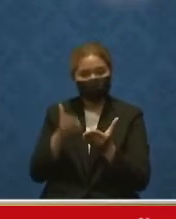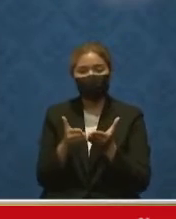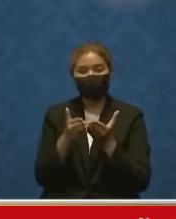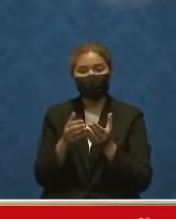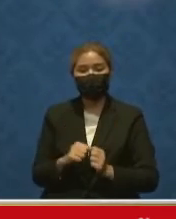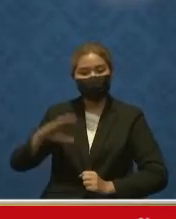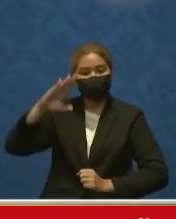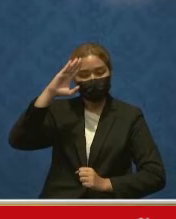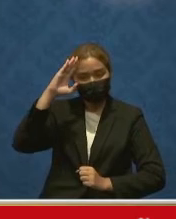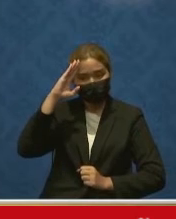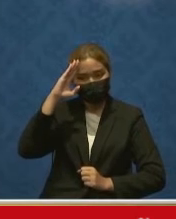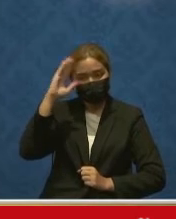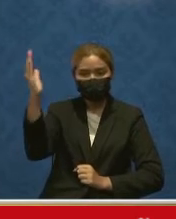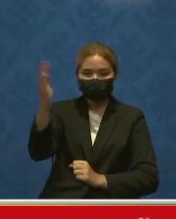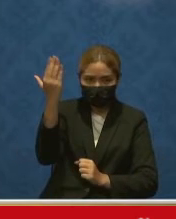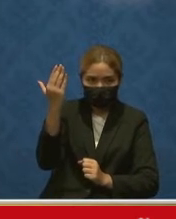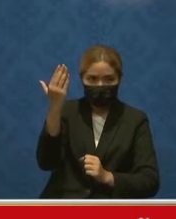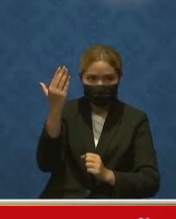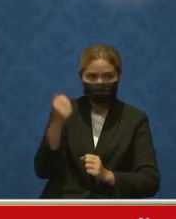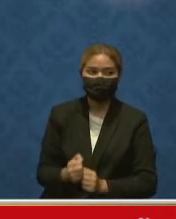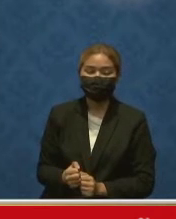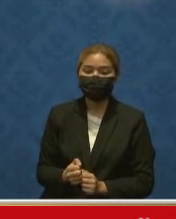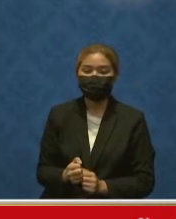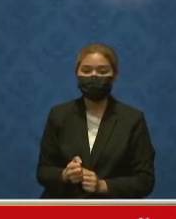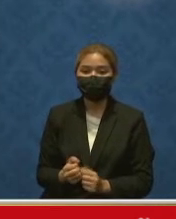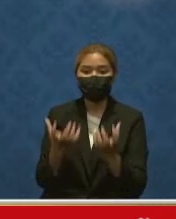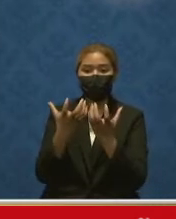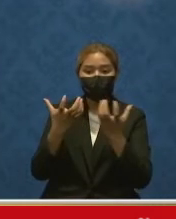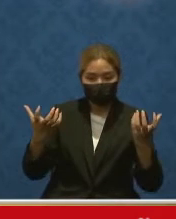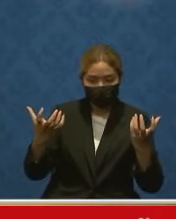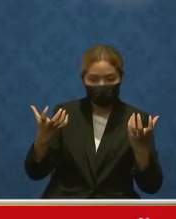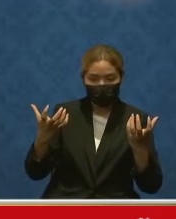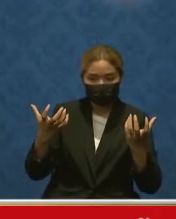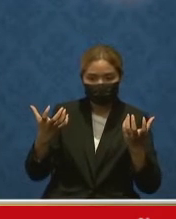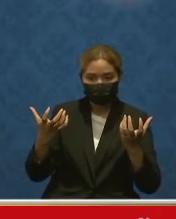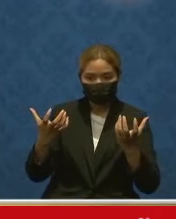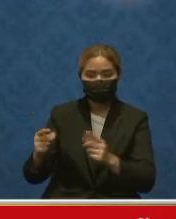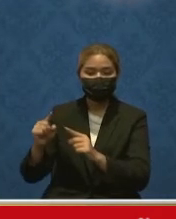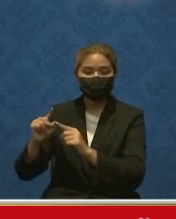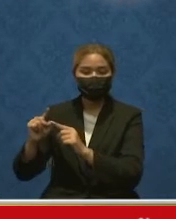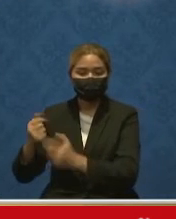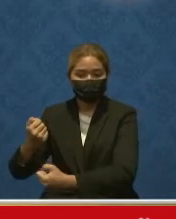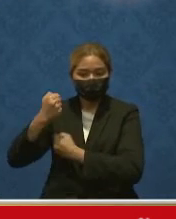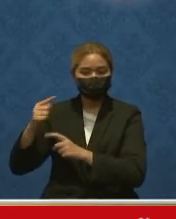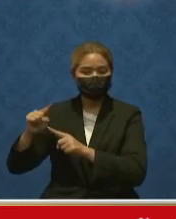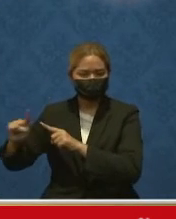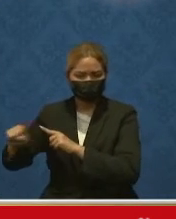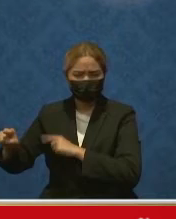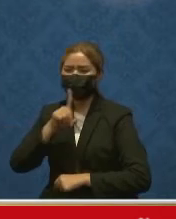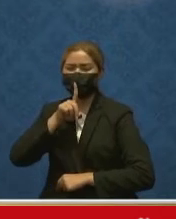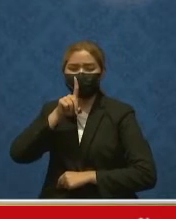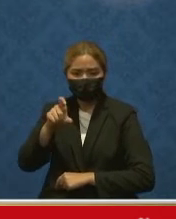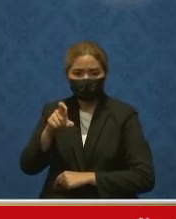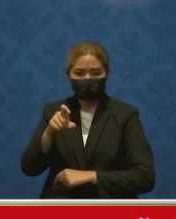อะไรบ้างนี่ไงครับซื้ออาวุธยุทโธปกรณ์ผมโดยสรุปว่าเราจะไปรบกับใครวันนี้เราต้อง